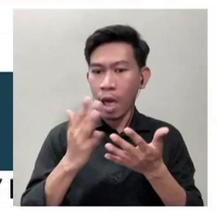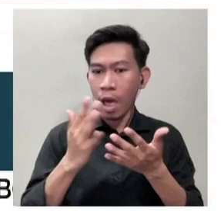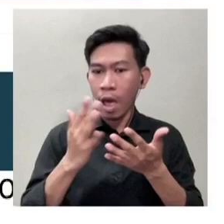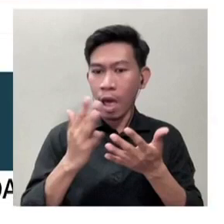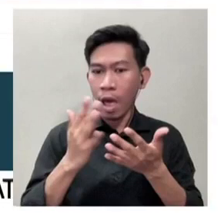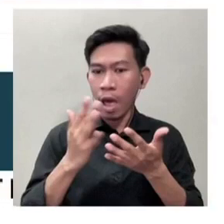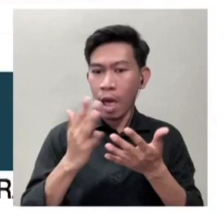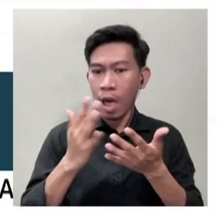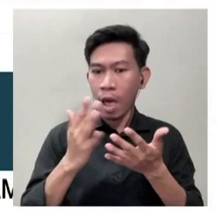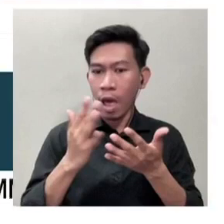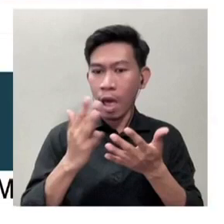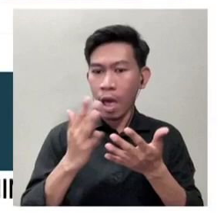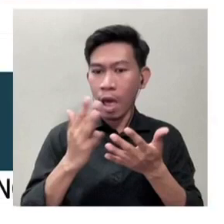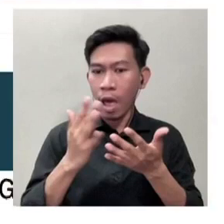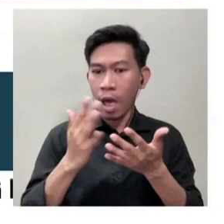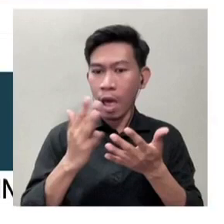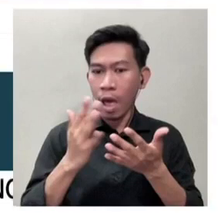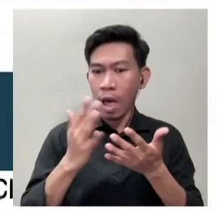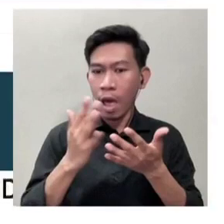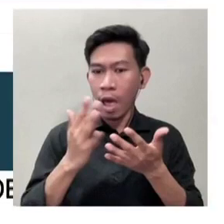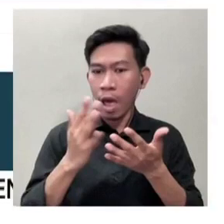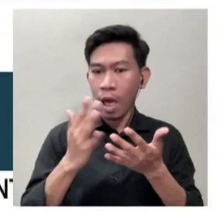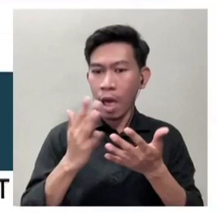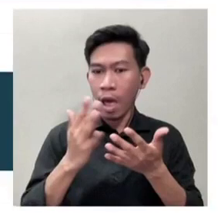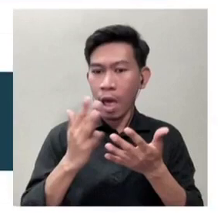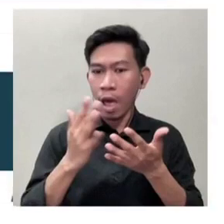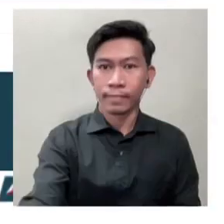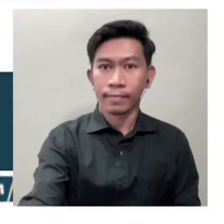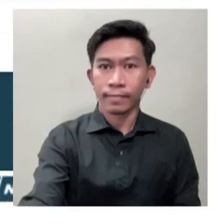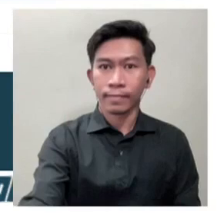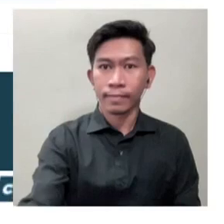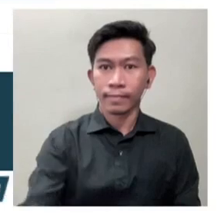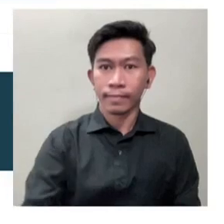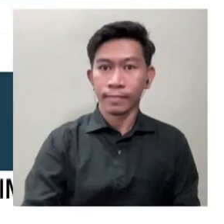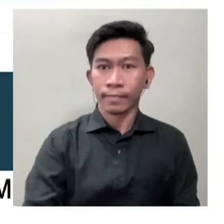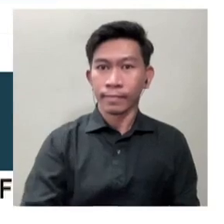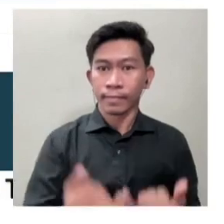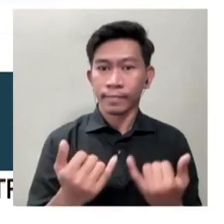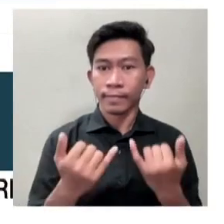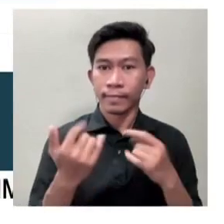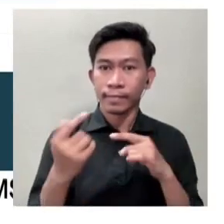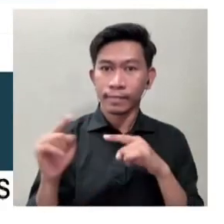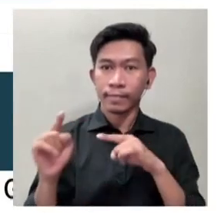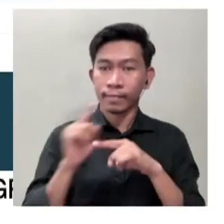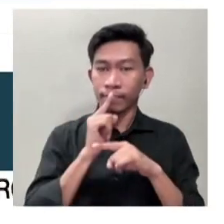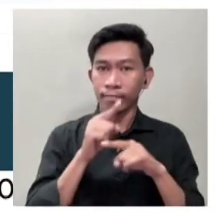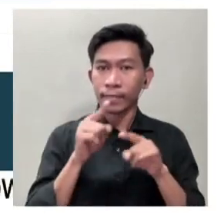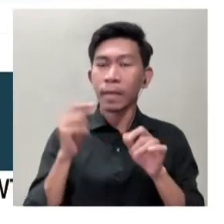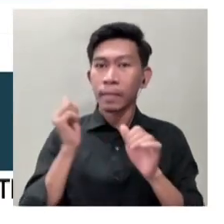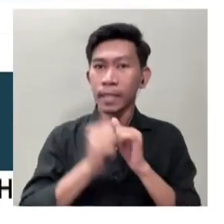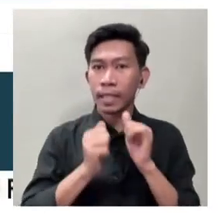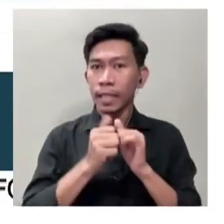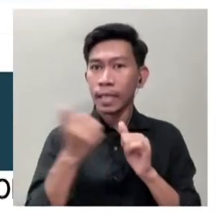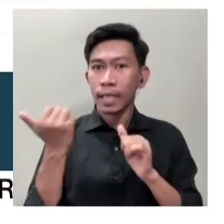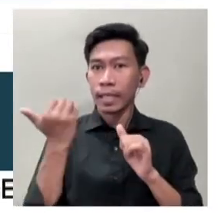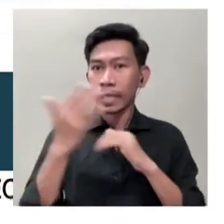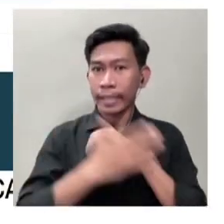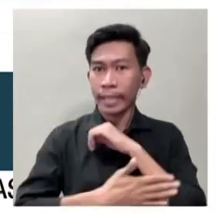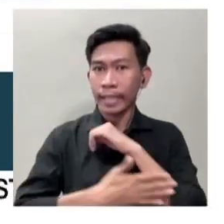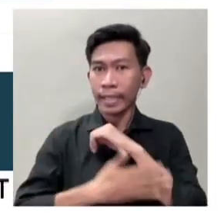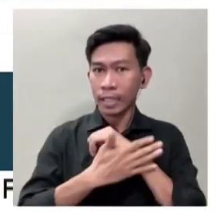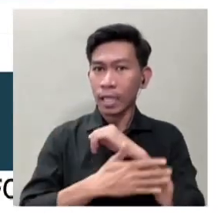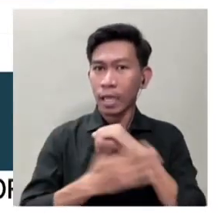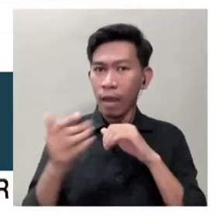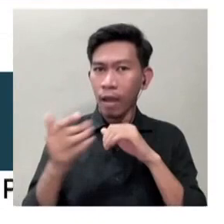$580 no? Per metric tons, ha? Yung 5% broken. So, ibig sabihin, hinahabol nila yung presyo ng